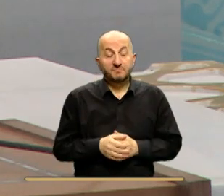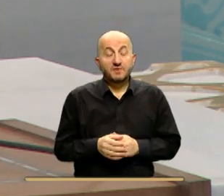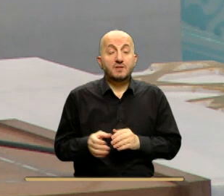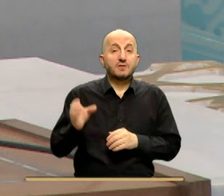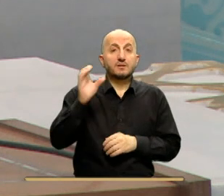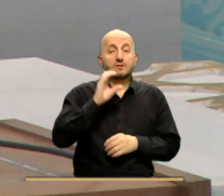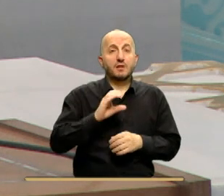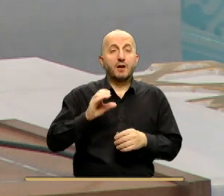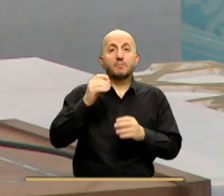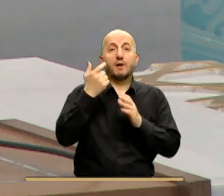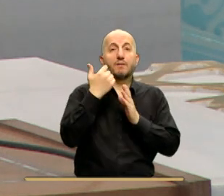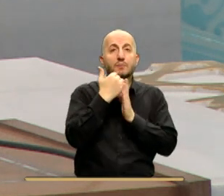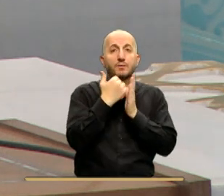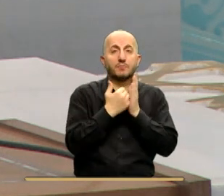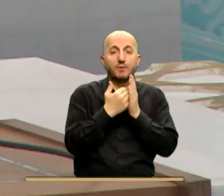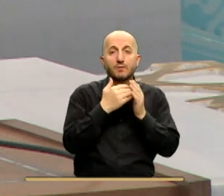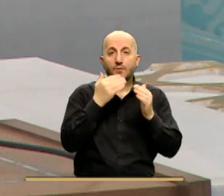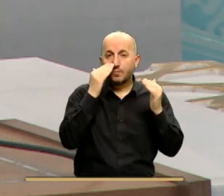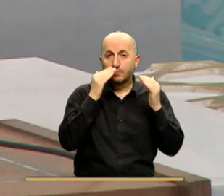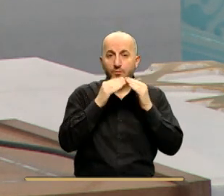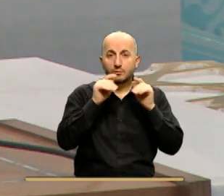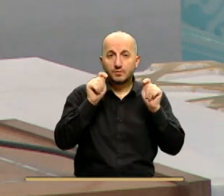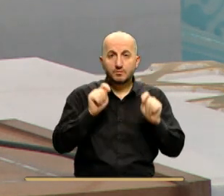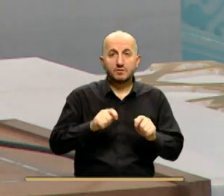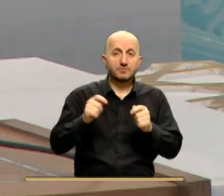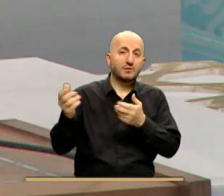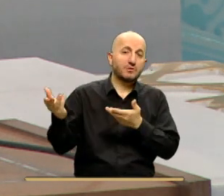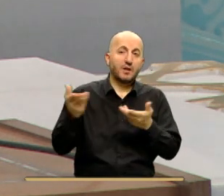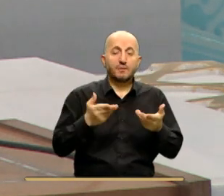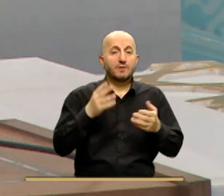İslam'a ve İslam esaslarının uygulanmasına çağrı manasına gelen